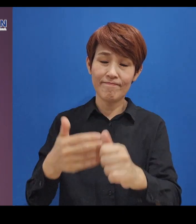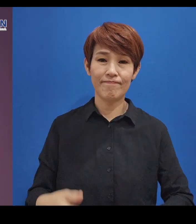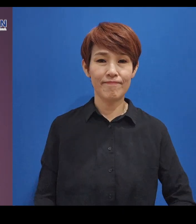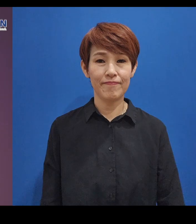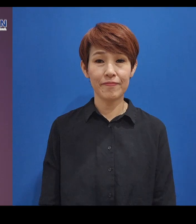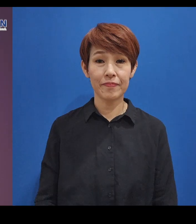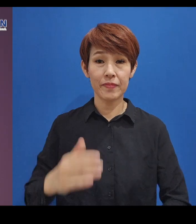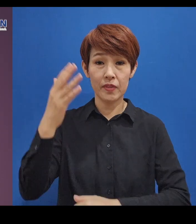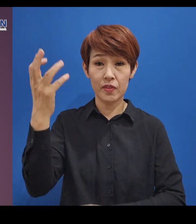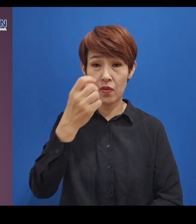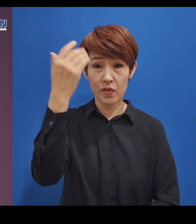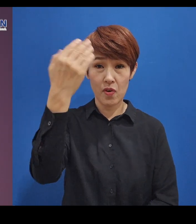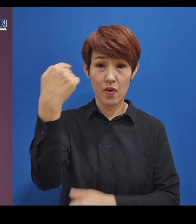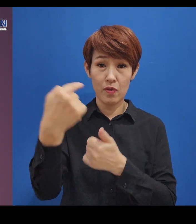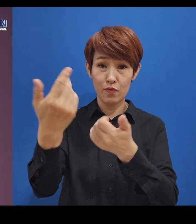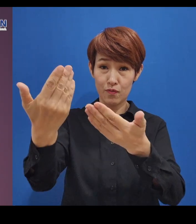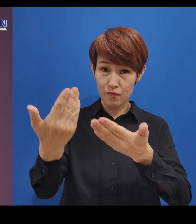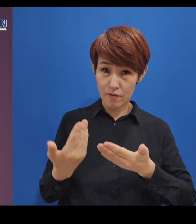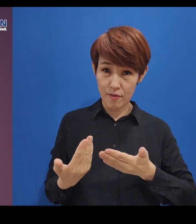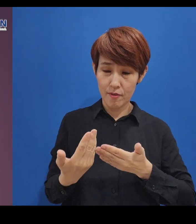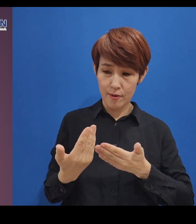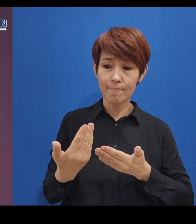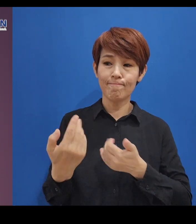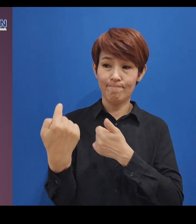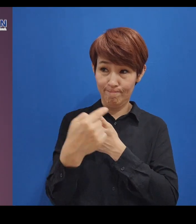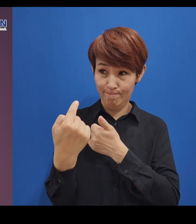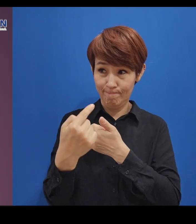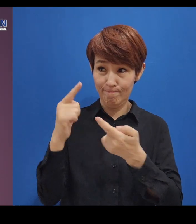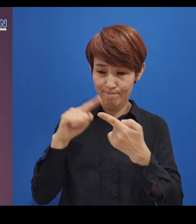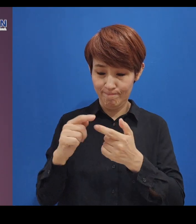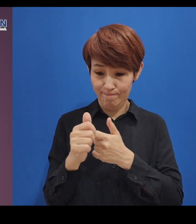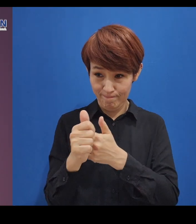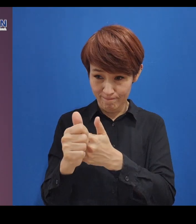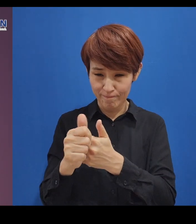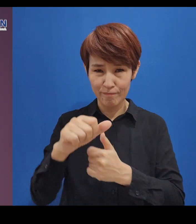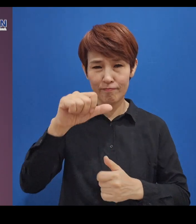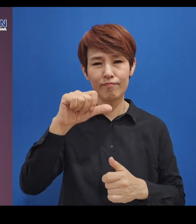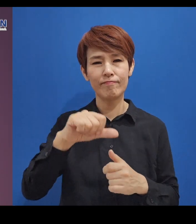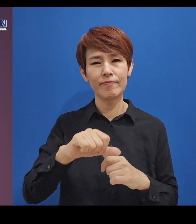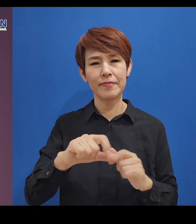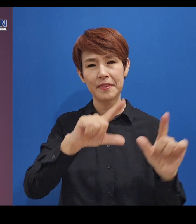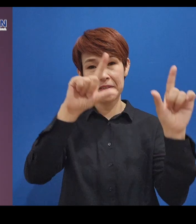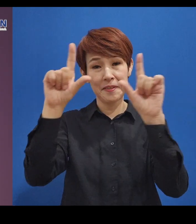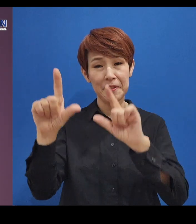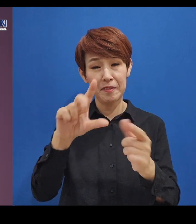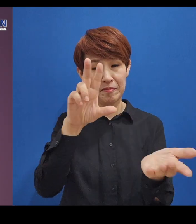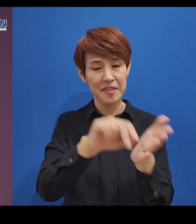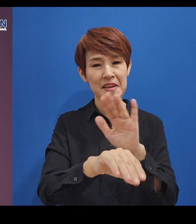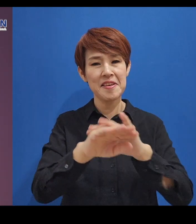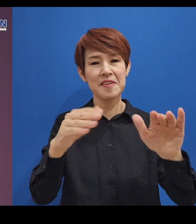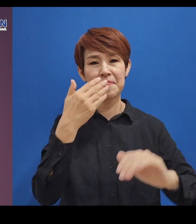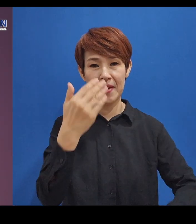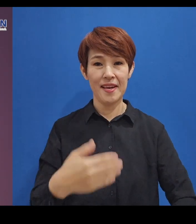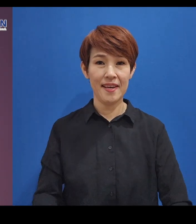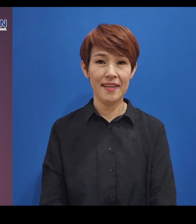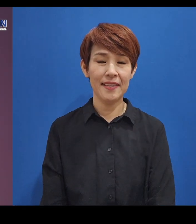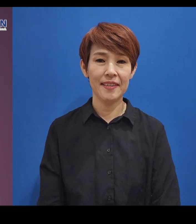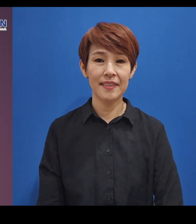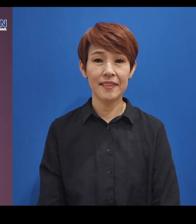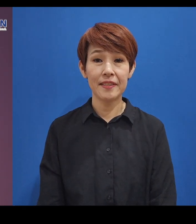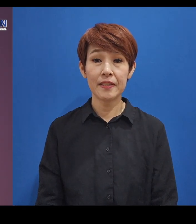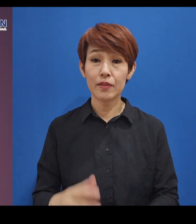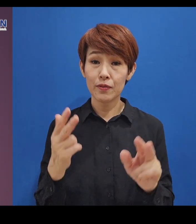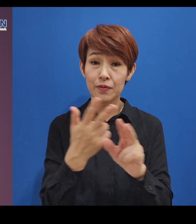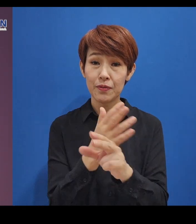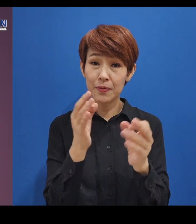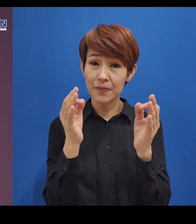그분이 가르치는 대로 하면 인생의 문제들도 다 풀려나갈 겁니다. 이번 한